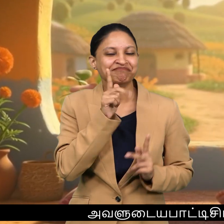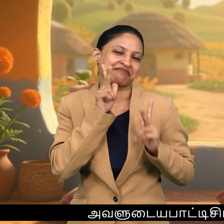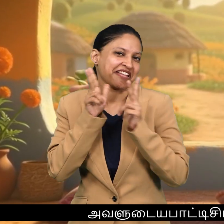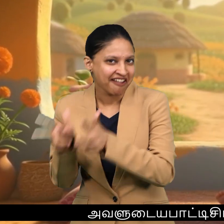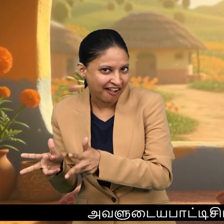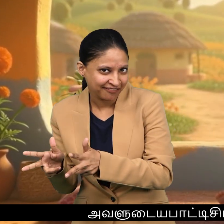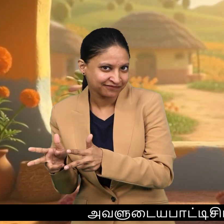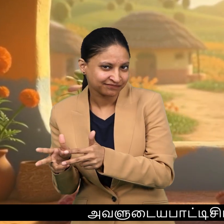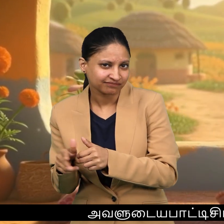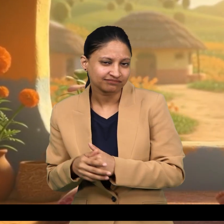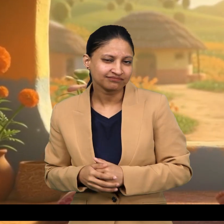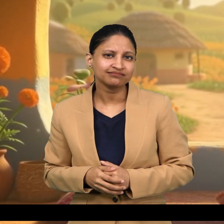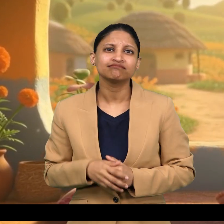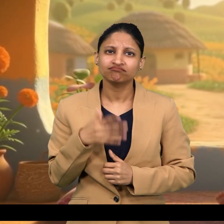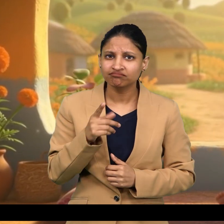சொன்னார்.